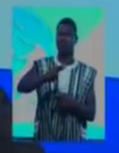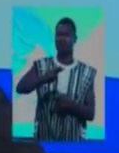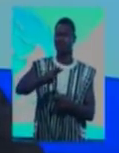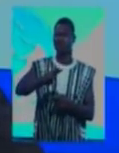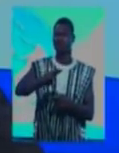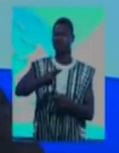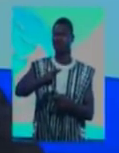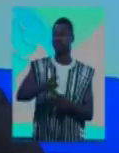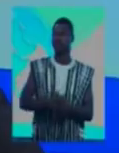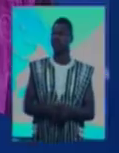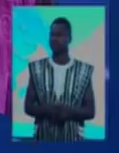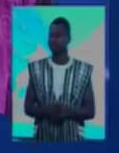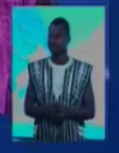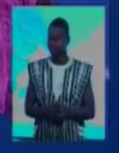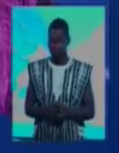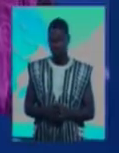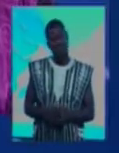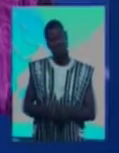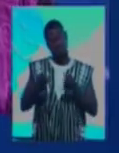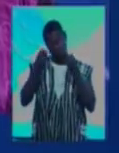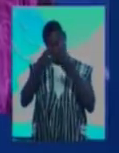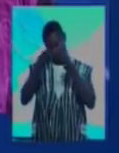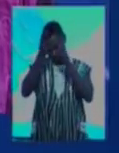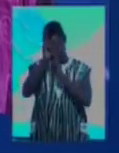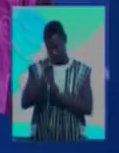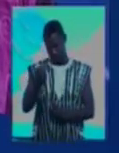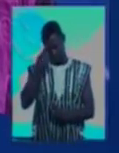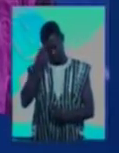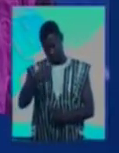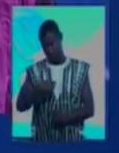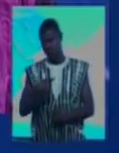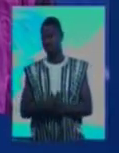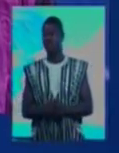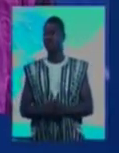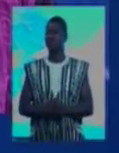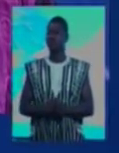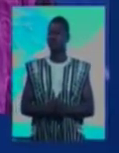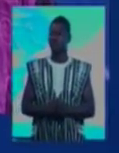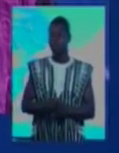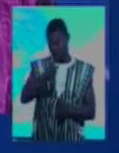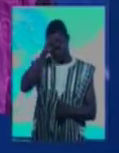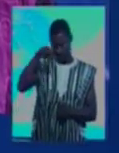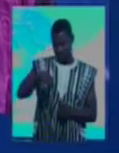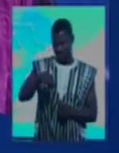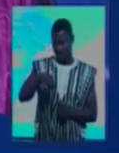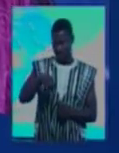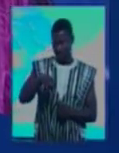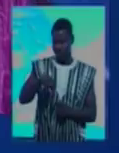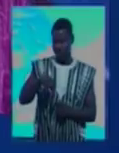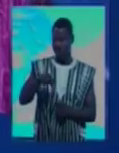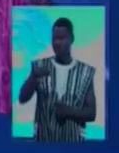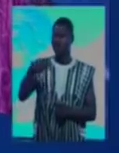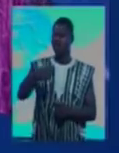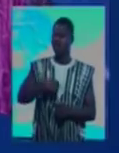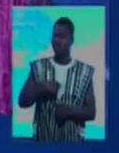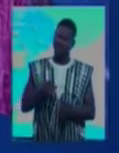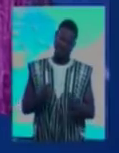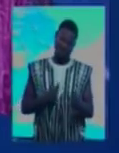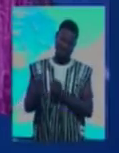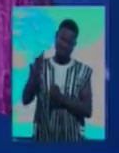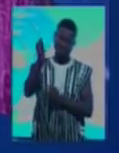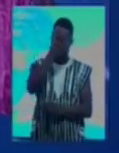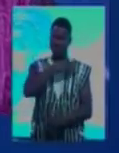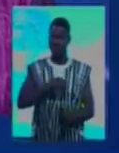dire ainsi? Oui, c'est beaucoup d'honneur, bien sûr. Beaucoup d'honneur parce que surtout moi, j'ai plus